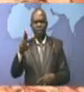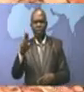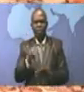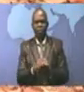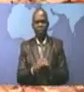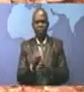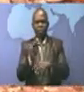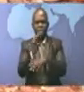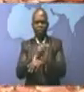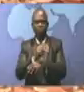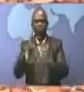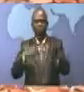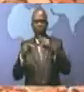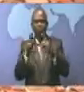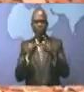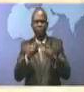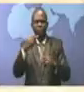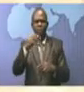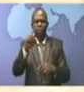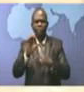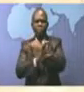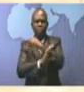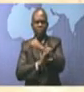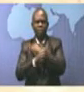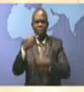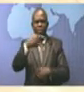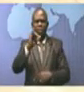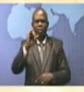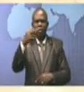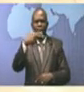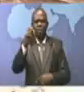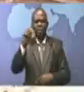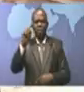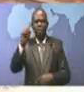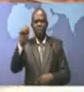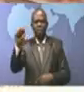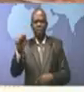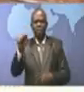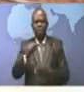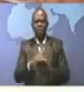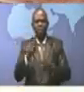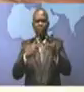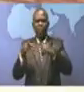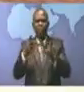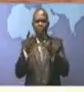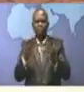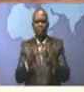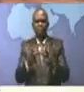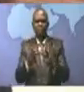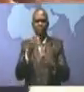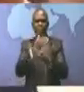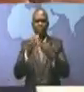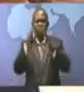la descente sur la colline Gasunu, en commune de Guieta. Il a visité le chantier d'abattage moderne de lapins,